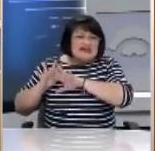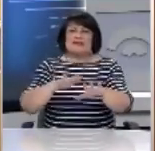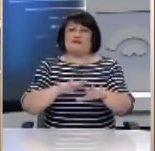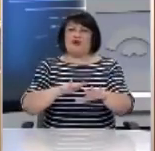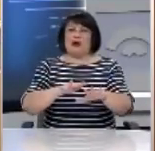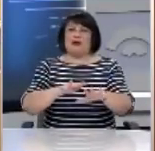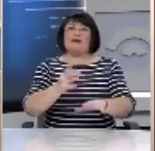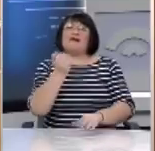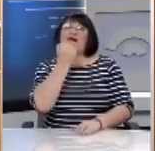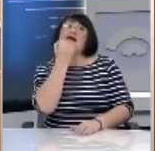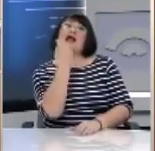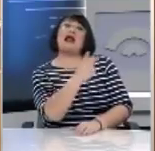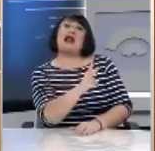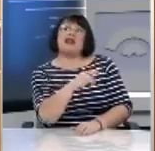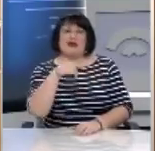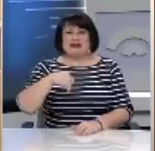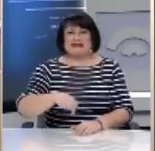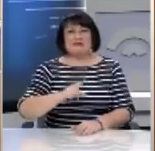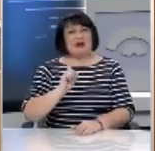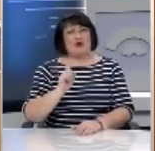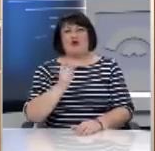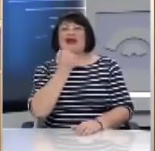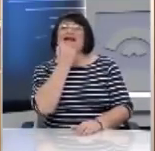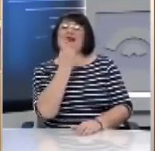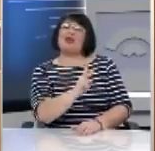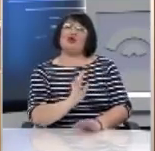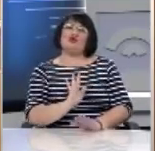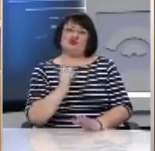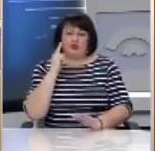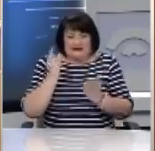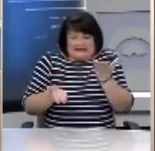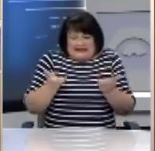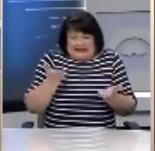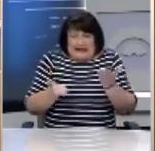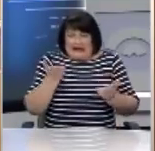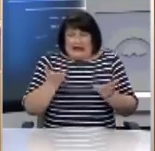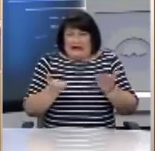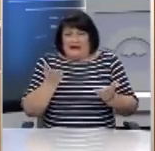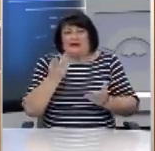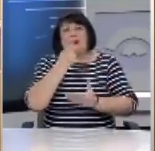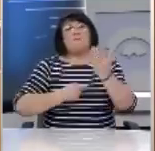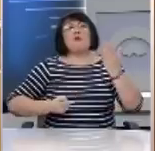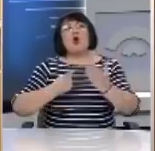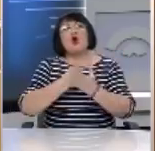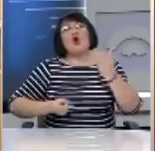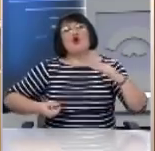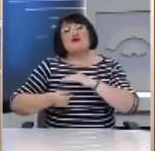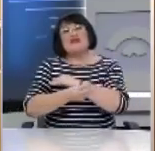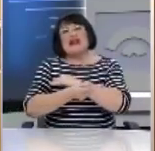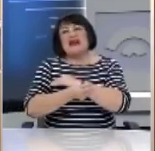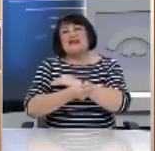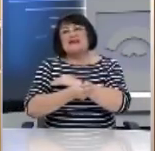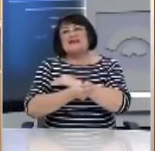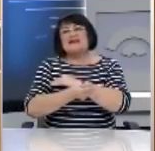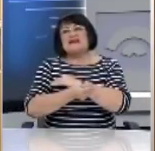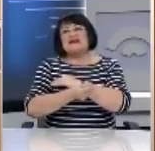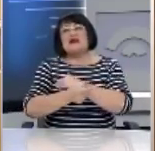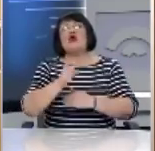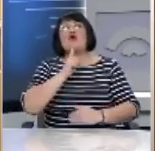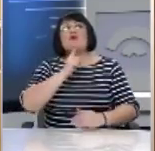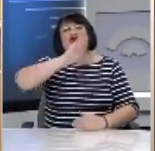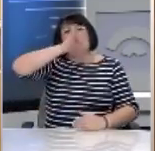υποπέσατε στο ίδιο λάθος. Όχι σήμερα, αλλά υποπέσατε. Συγκρίνατε την έλευση των προσφύγων με την εισβολή των Περσών.